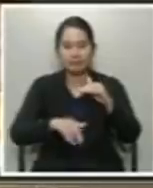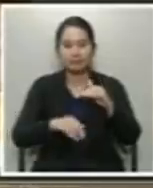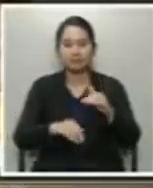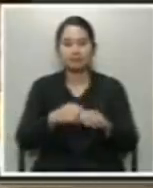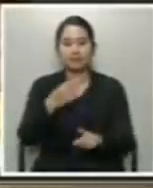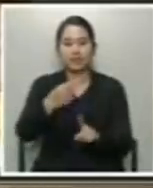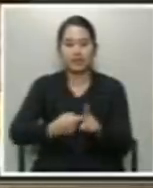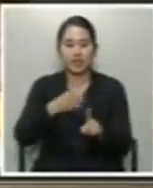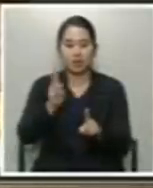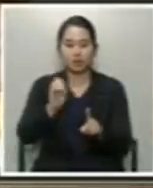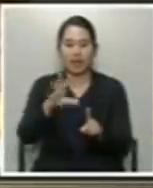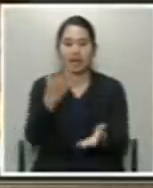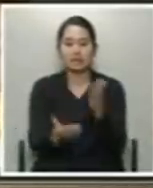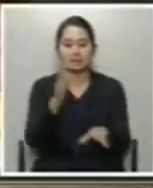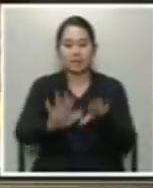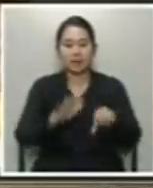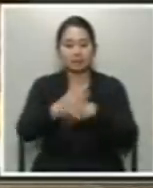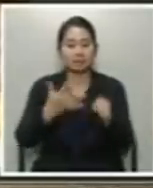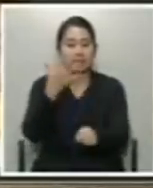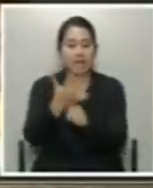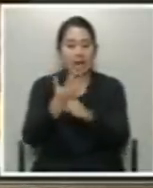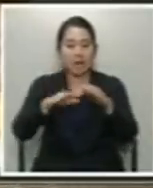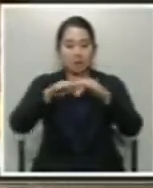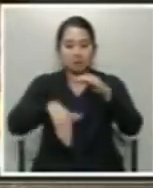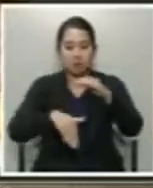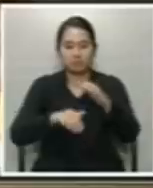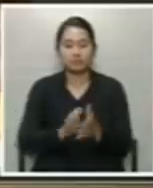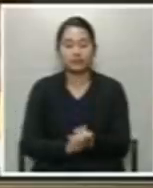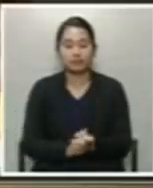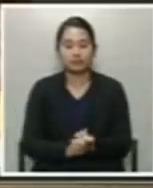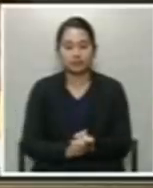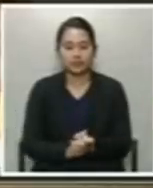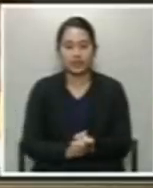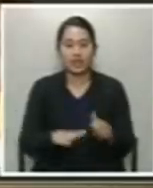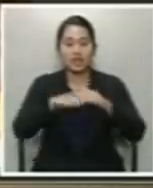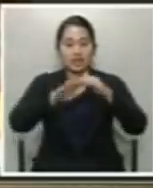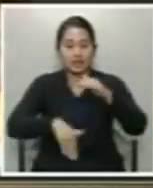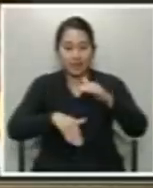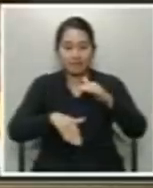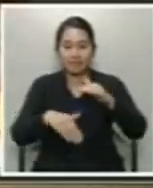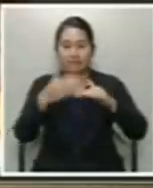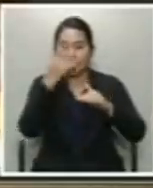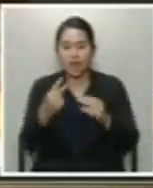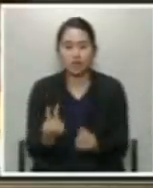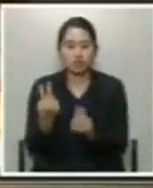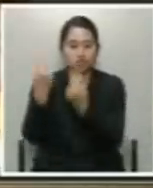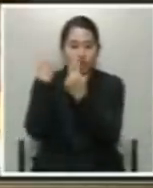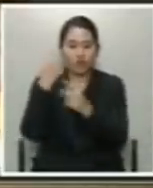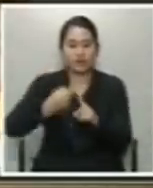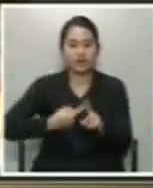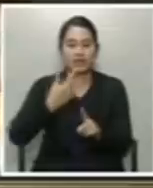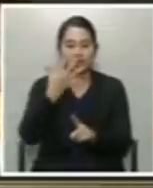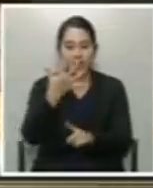เดือนหรือ5ปีเศษเดือนที่ต่ำกว่านี้ต้องย้อนกลับไปเมื่อเดือนพฤษภาคม